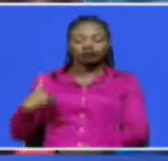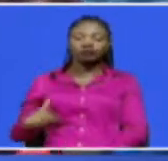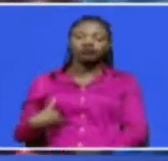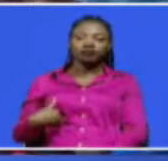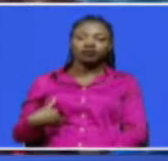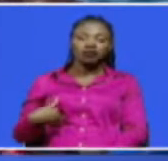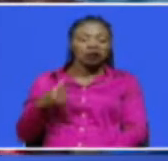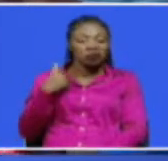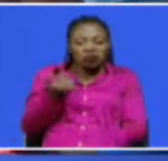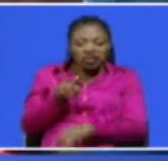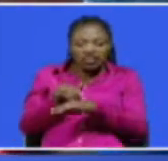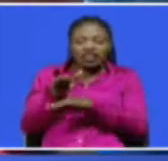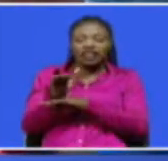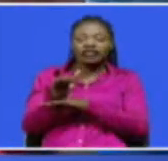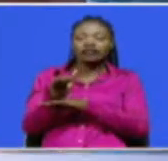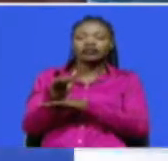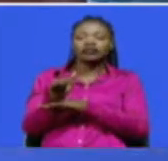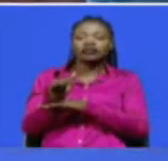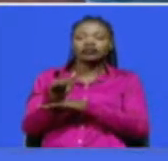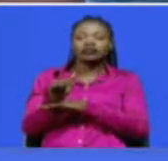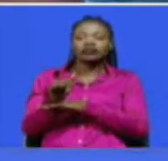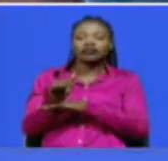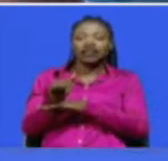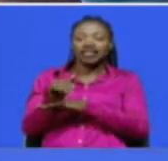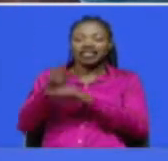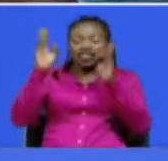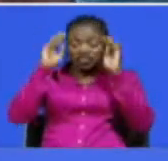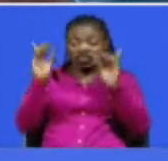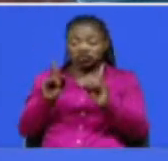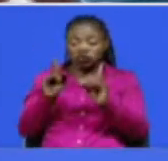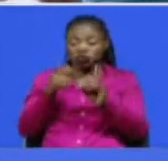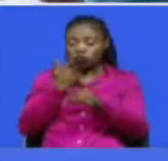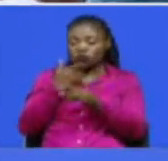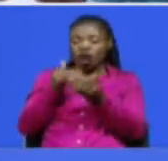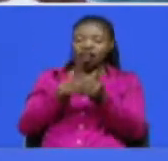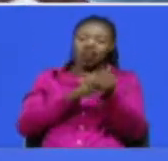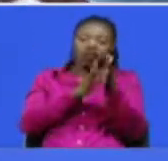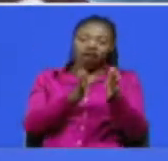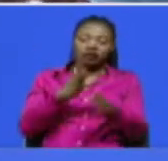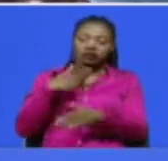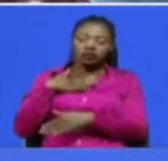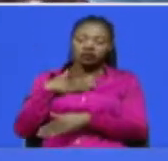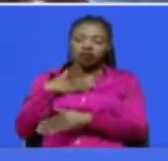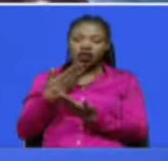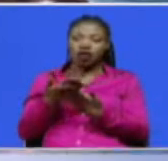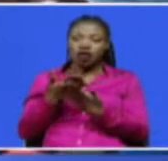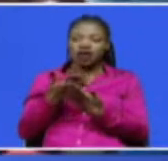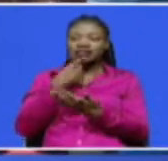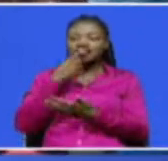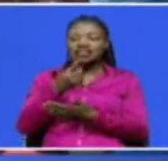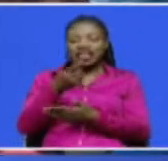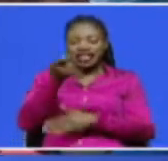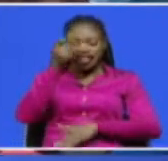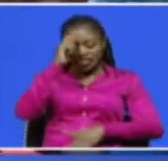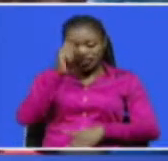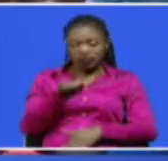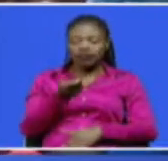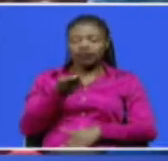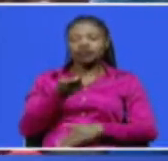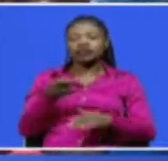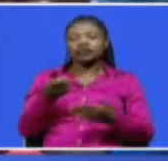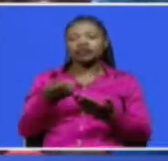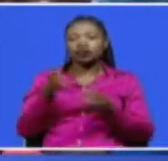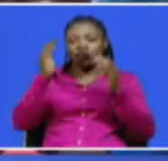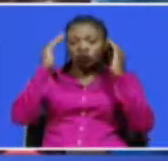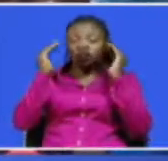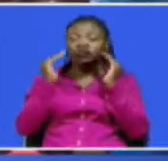ni mtumwa. Huu ni uamuzi umefanywa na viongozi wetu, na tumesema kwamba tutaheshimu mahakama,